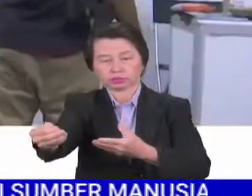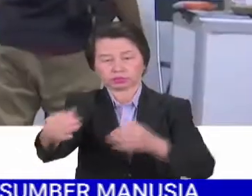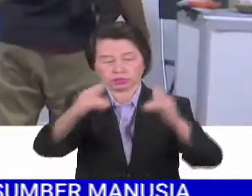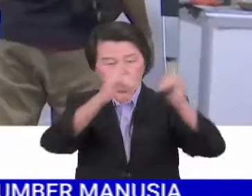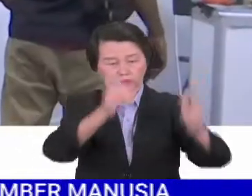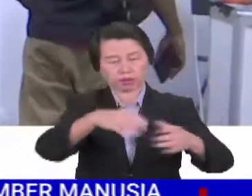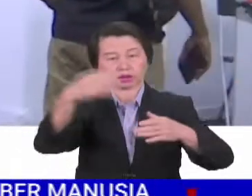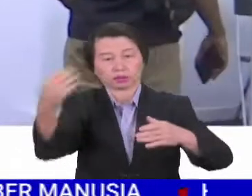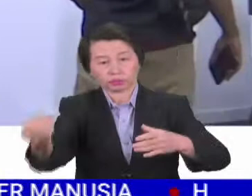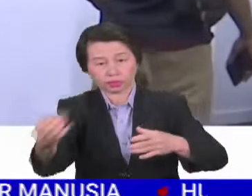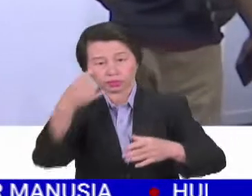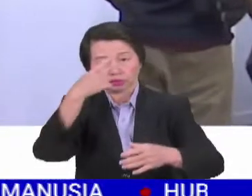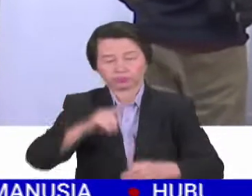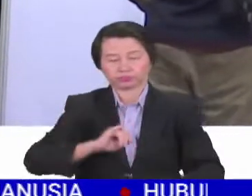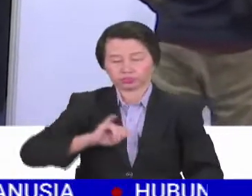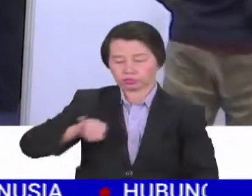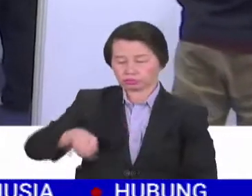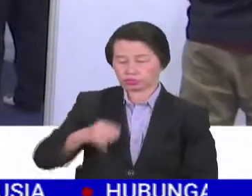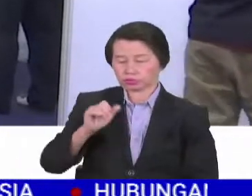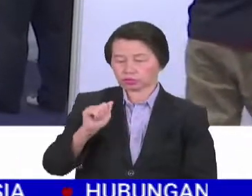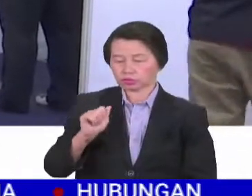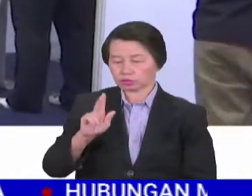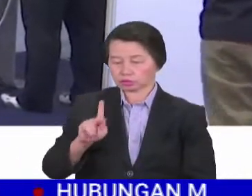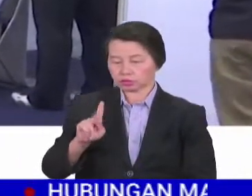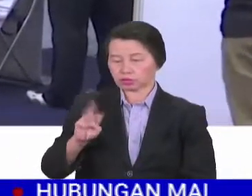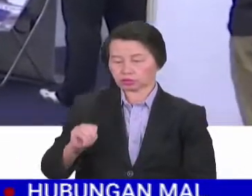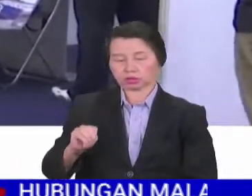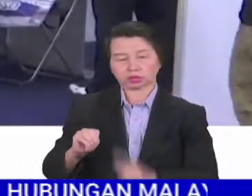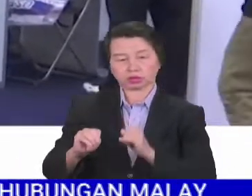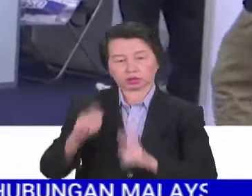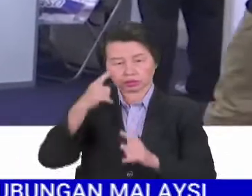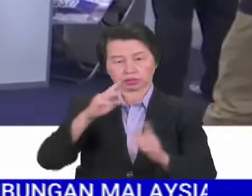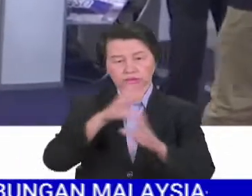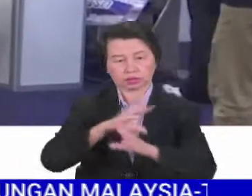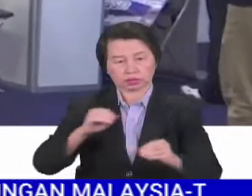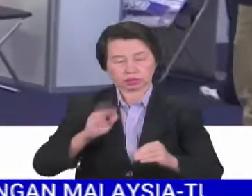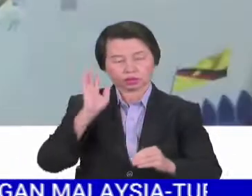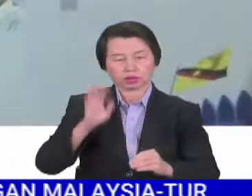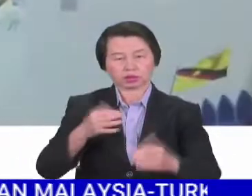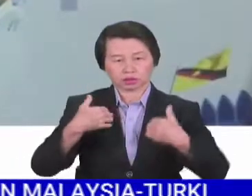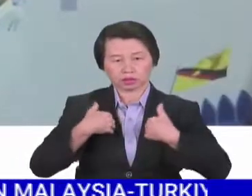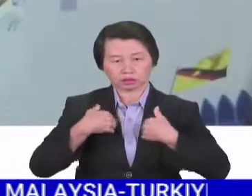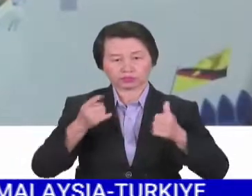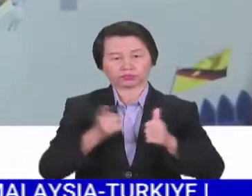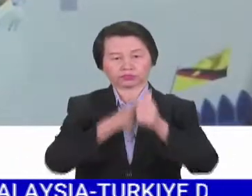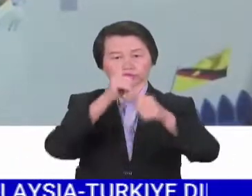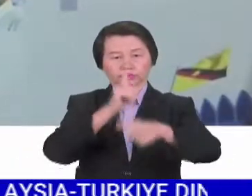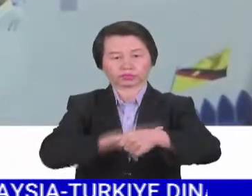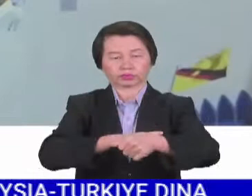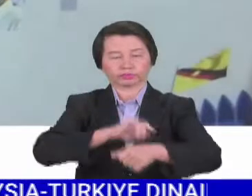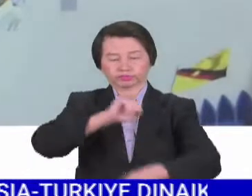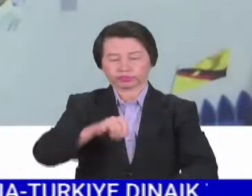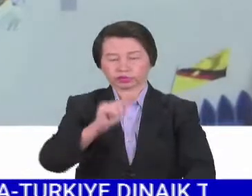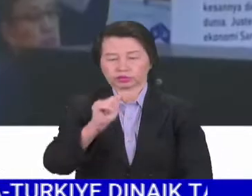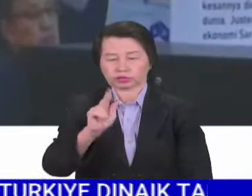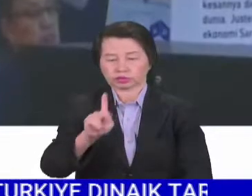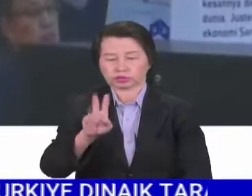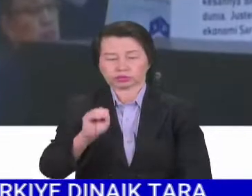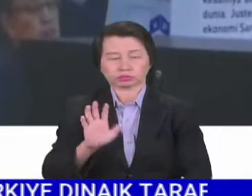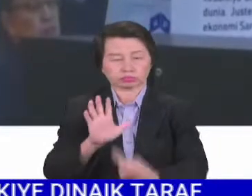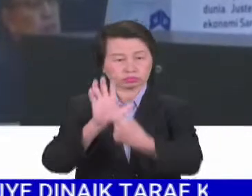ini. Untuk Jelajah Aspirasi Keluarga Malaysia, JAKM bagi peringkat Sarawak juga menyaksikan buat pertama kalinya, JAKM